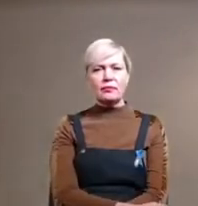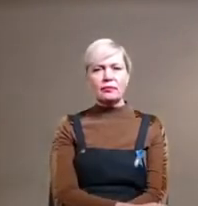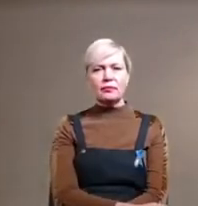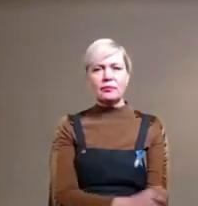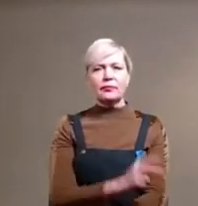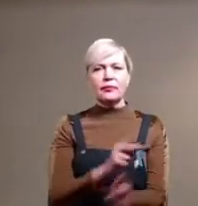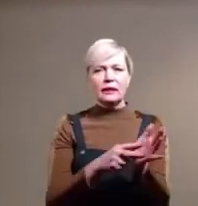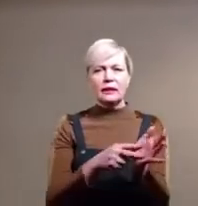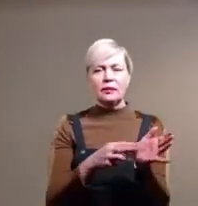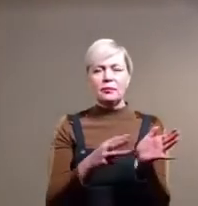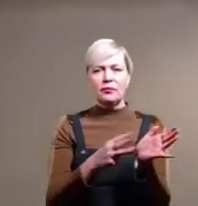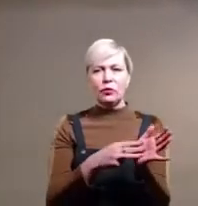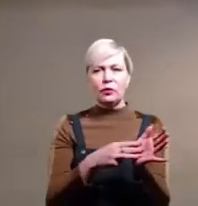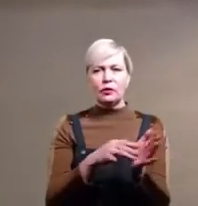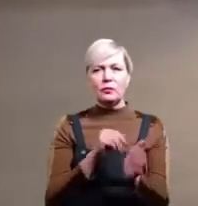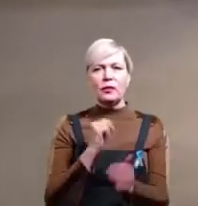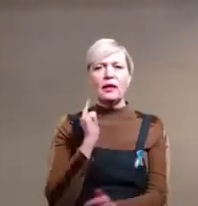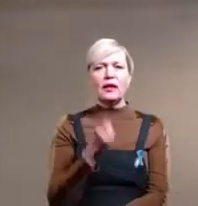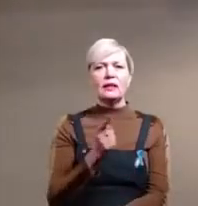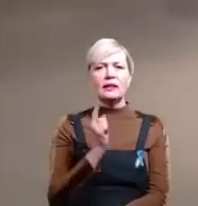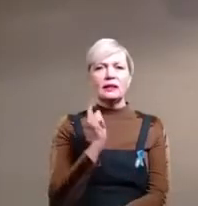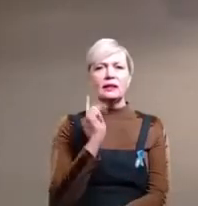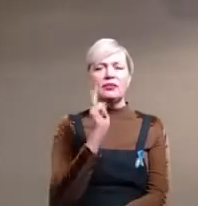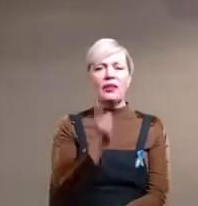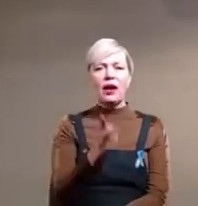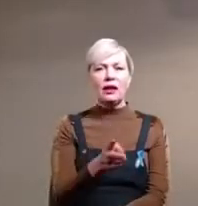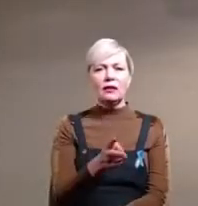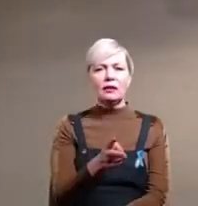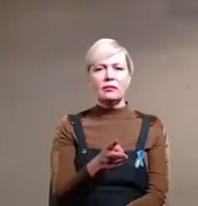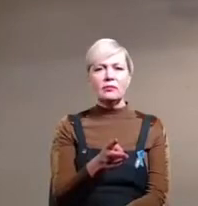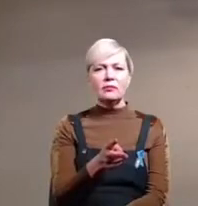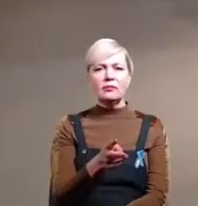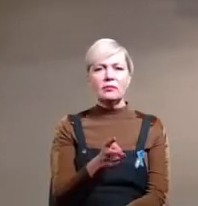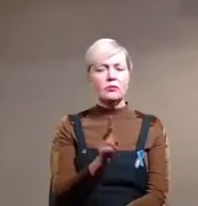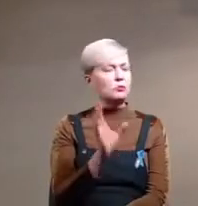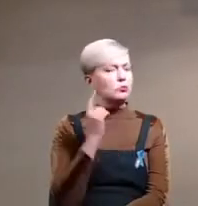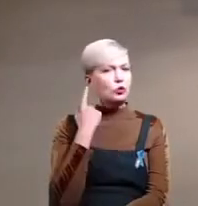Семь, восемь. И раз, и два. Супер.